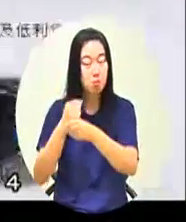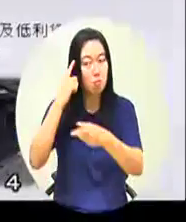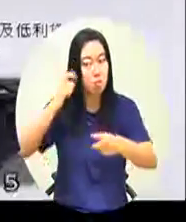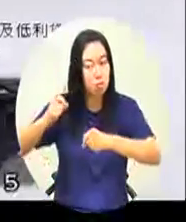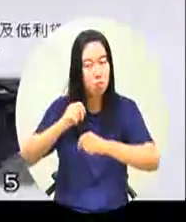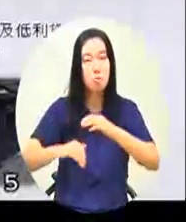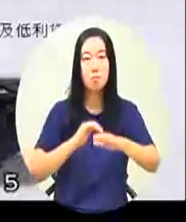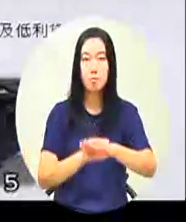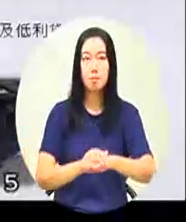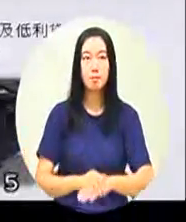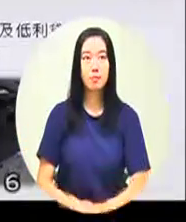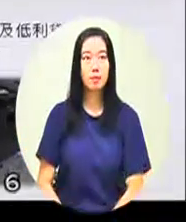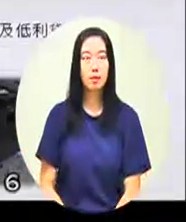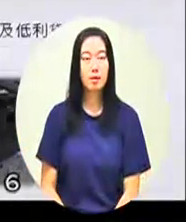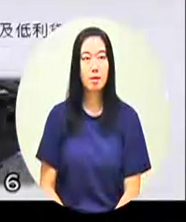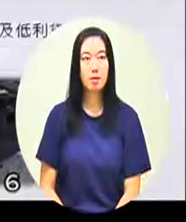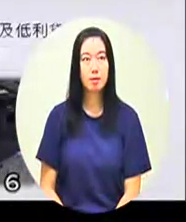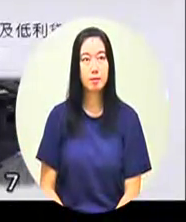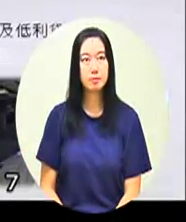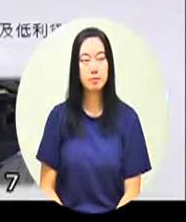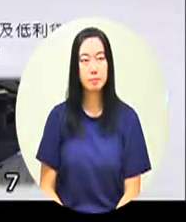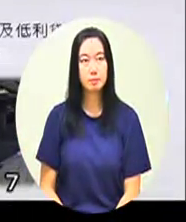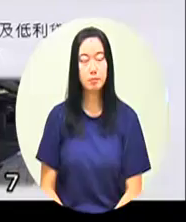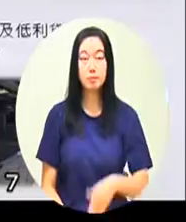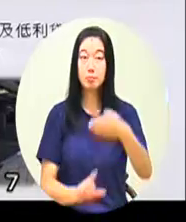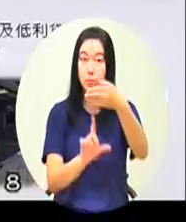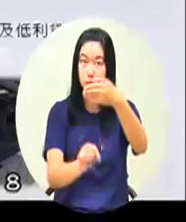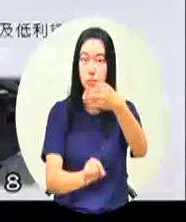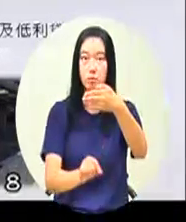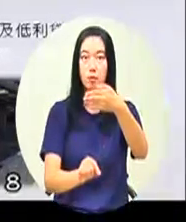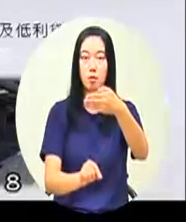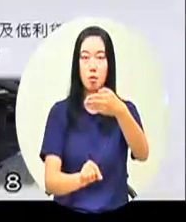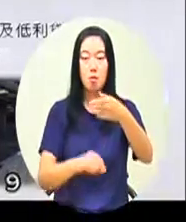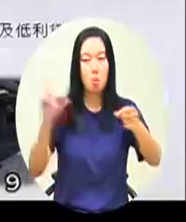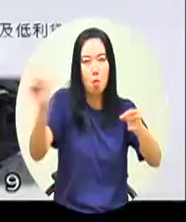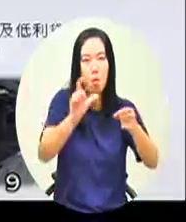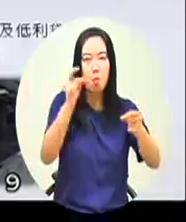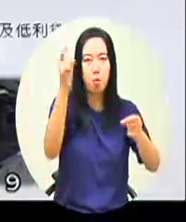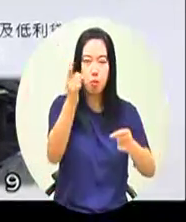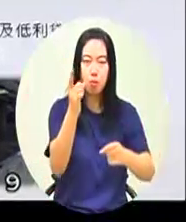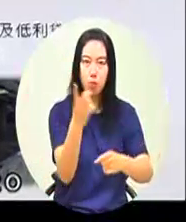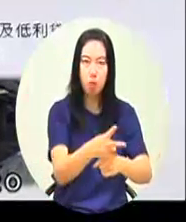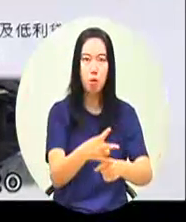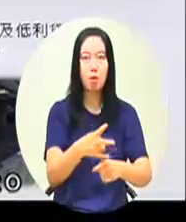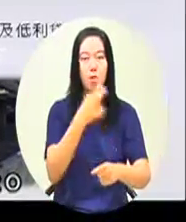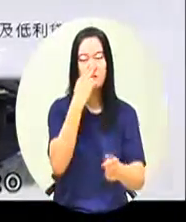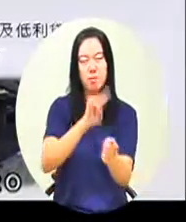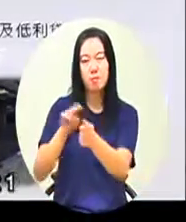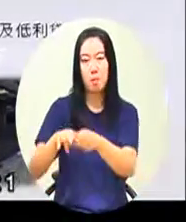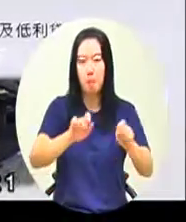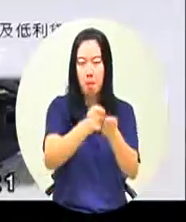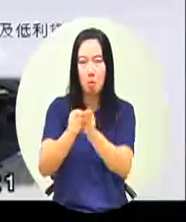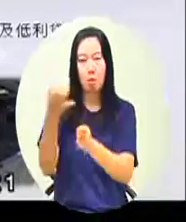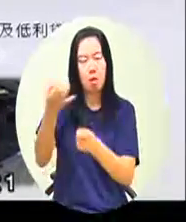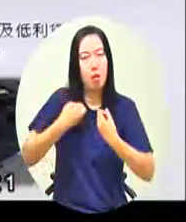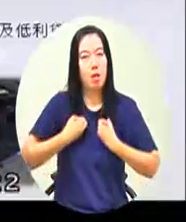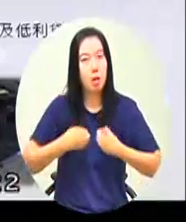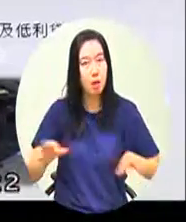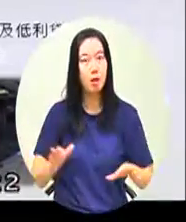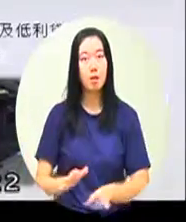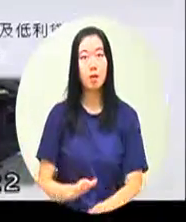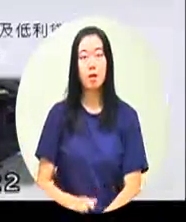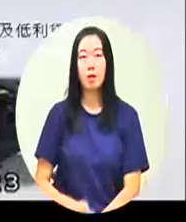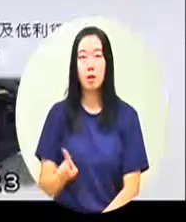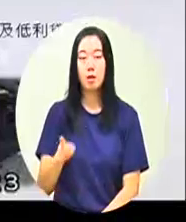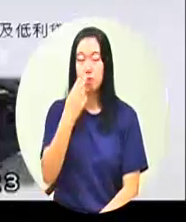告。那在9月份2次台风的灾损状况，总共有